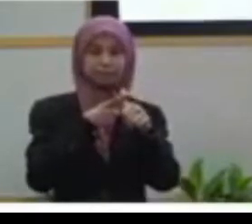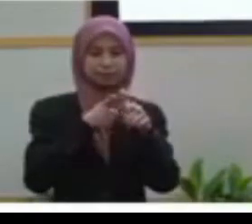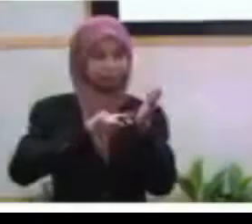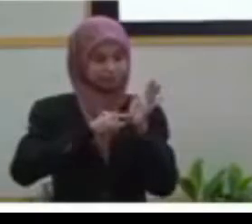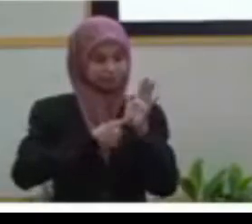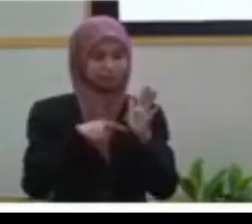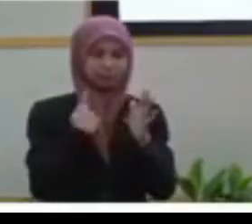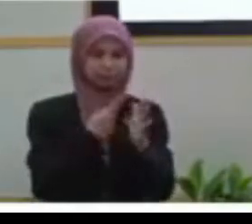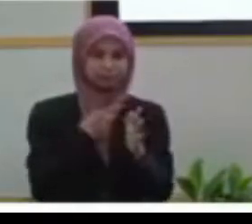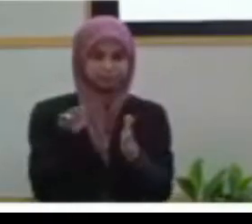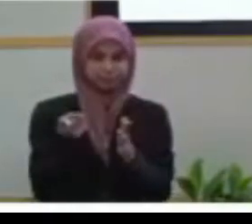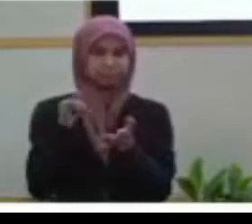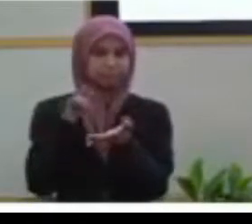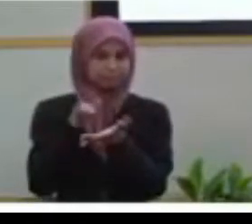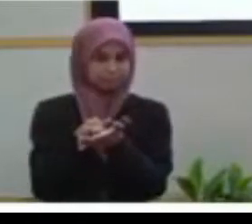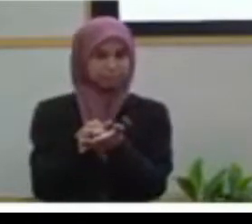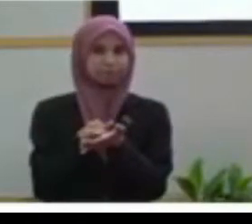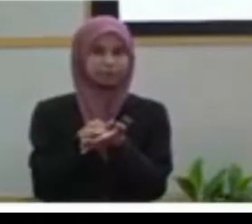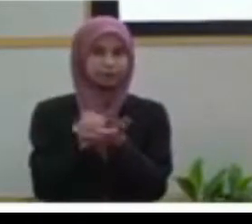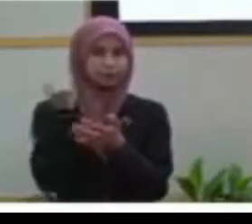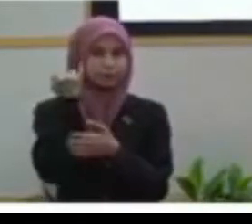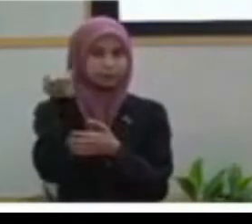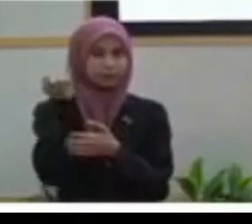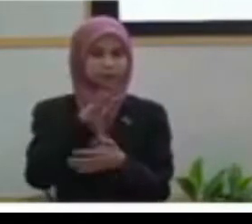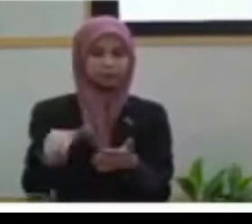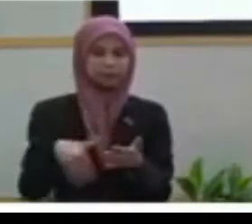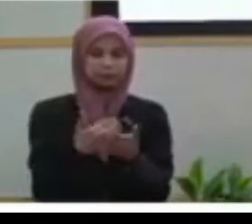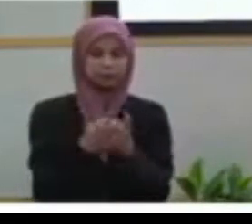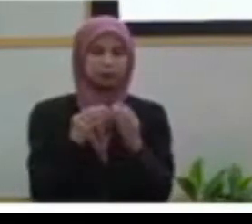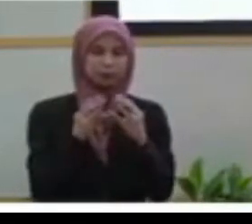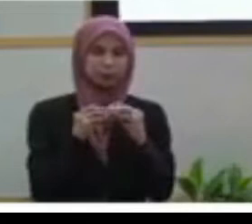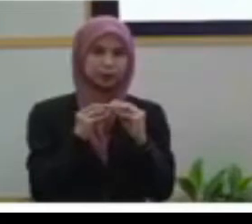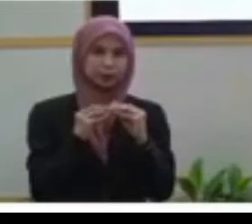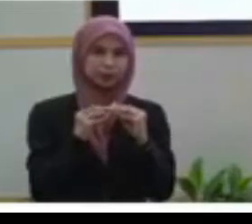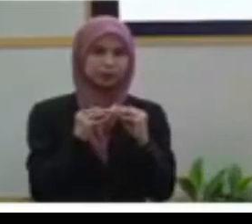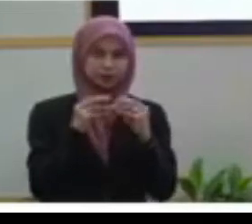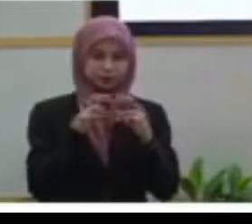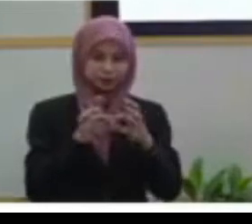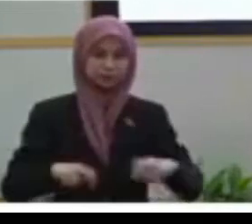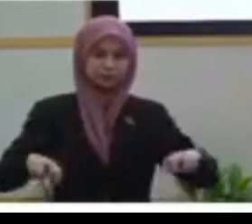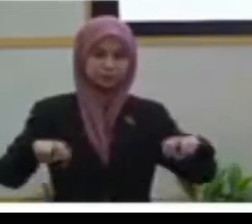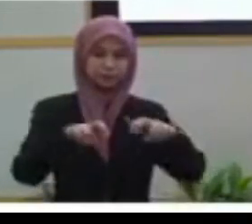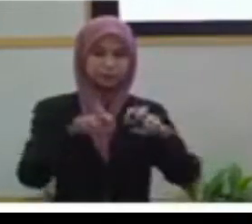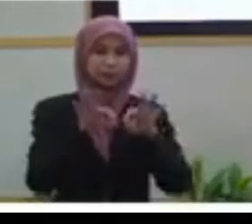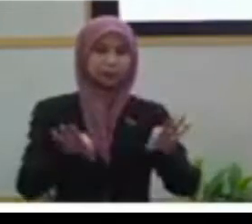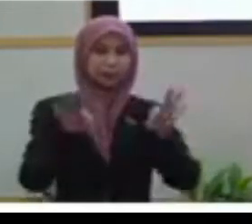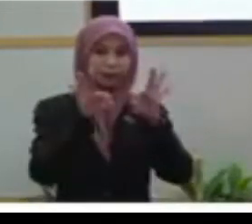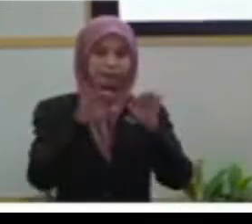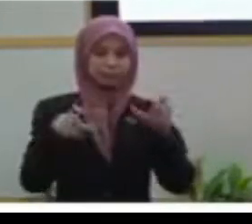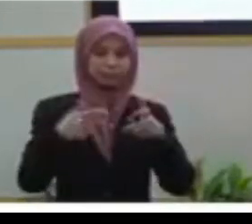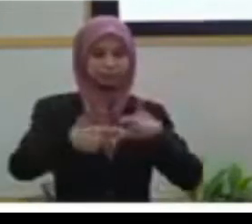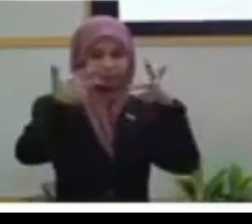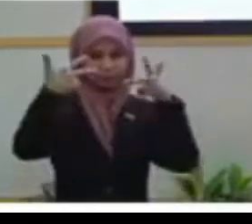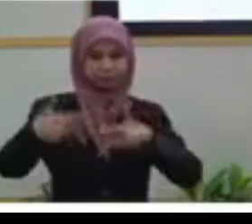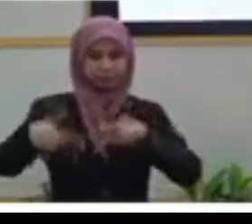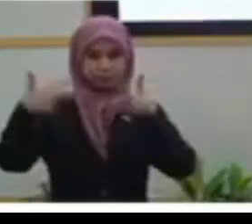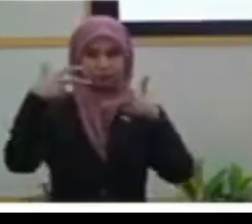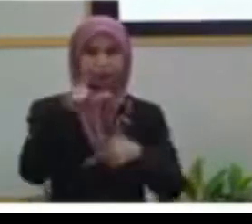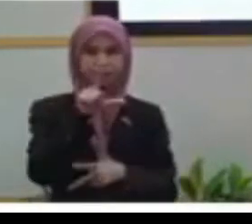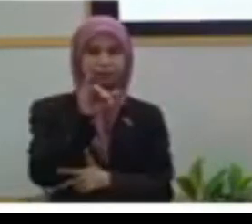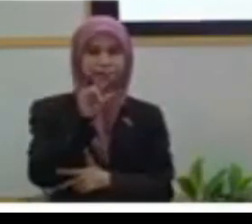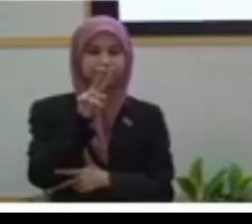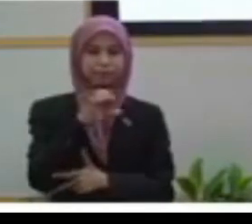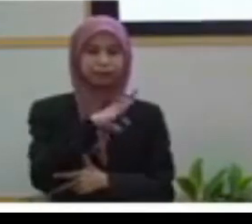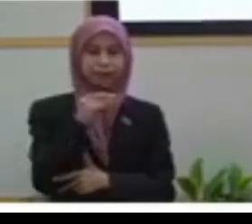pada ketika itu, semua mesyuarat-mesyuarat penting diadakan secara live dan juga